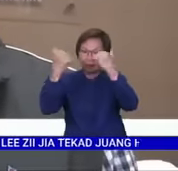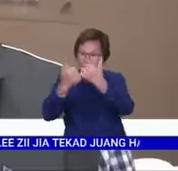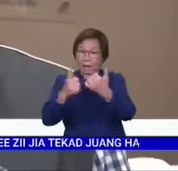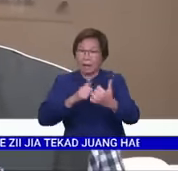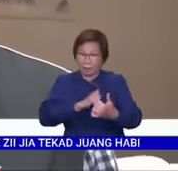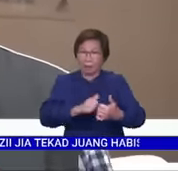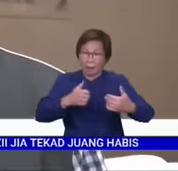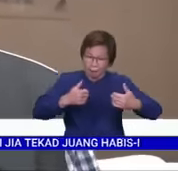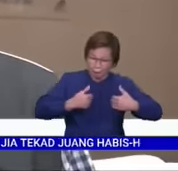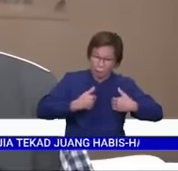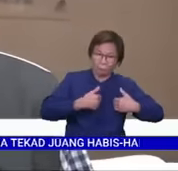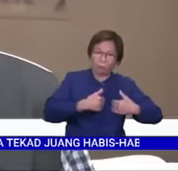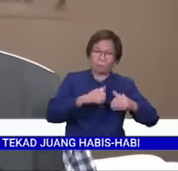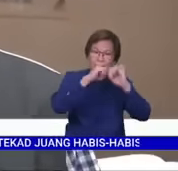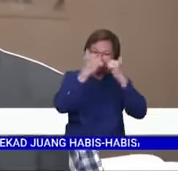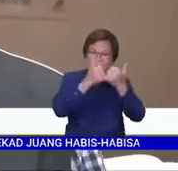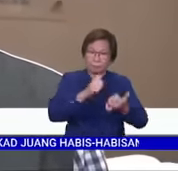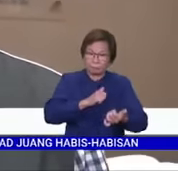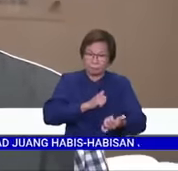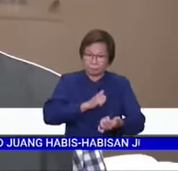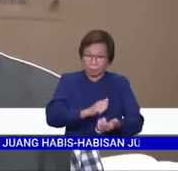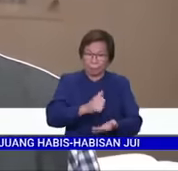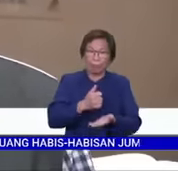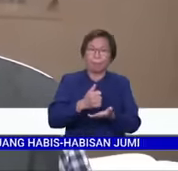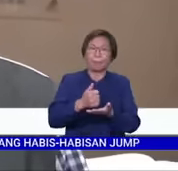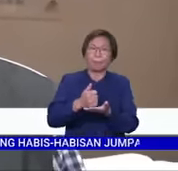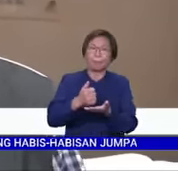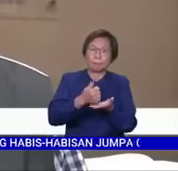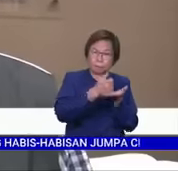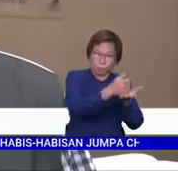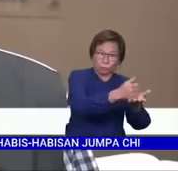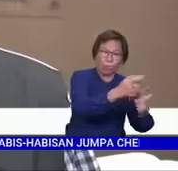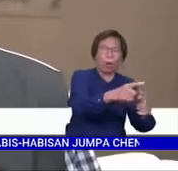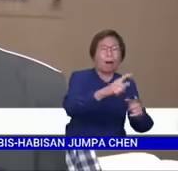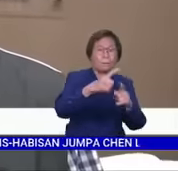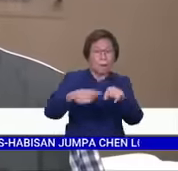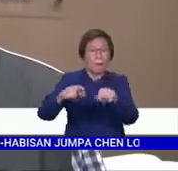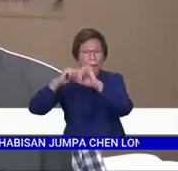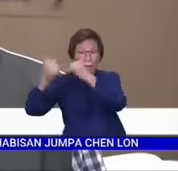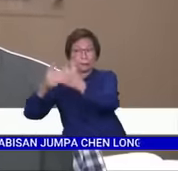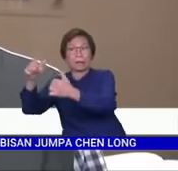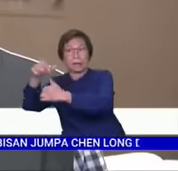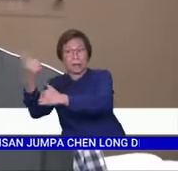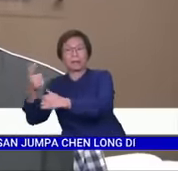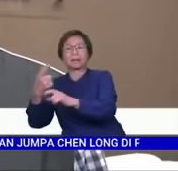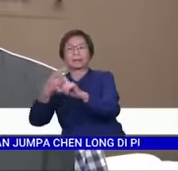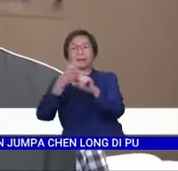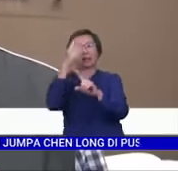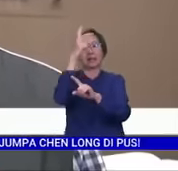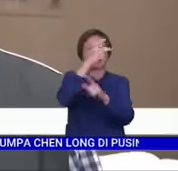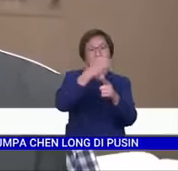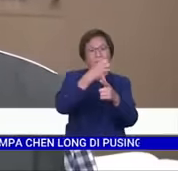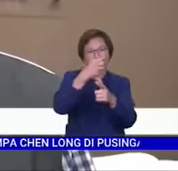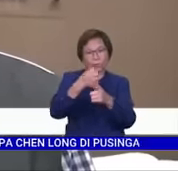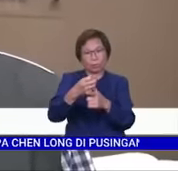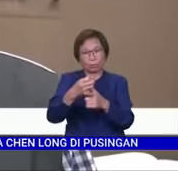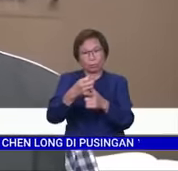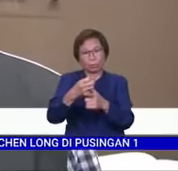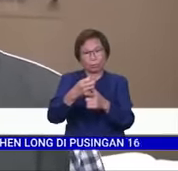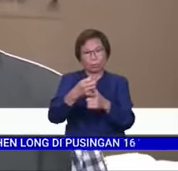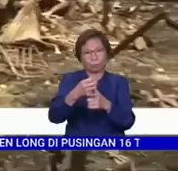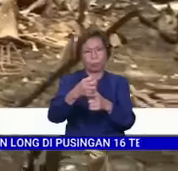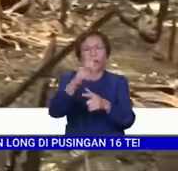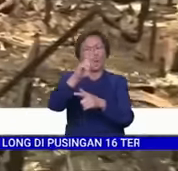agency agama yang kita mendaki bantuan diserahkan Tetapi ada juga di agensi lain maupun dari para pihak kerajaan ataupun